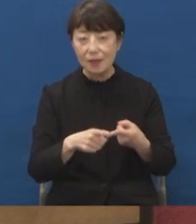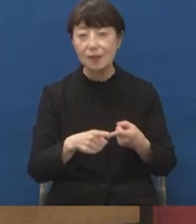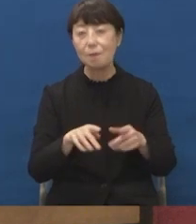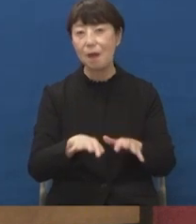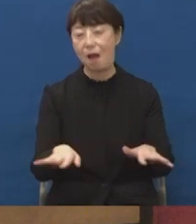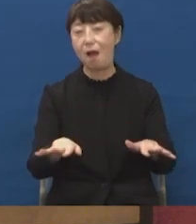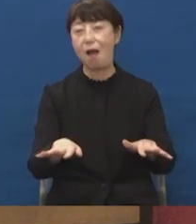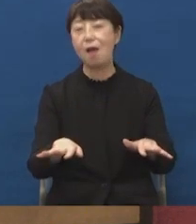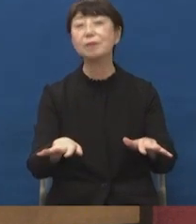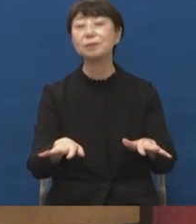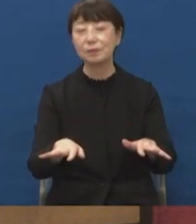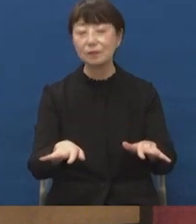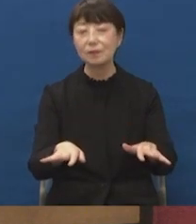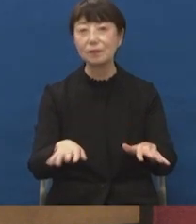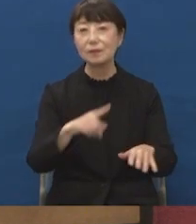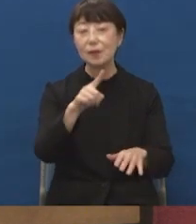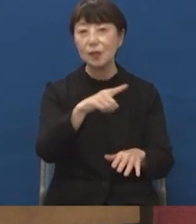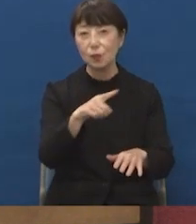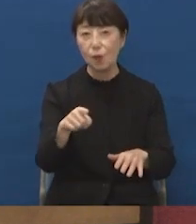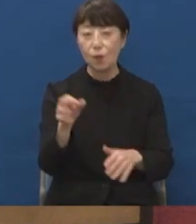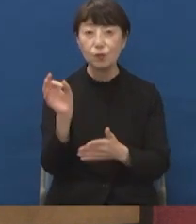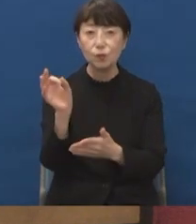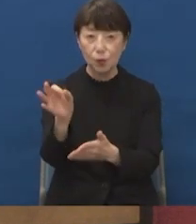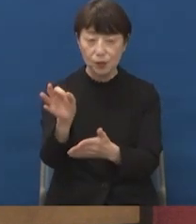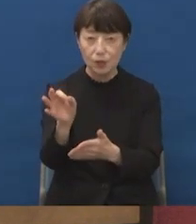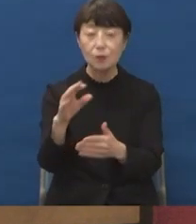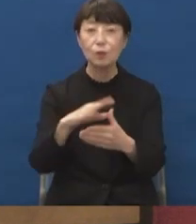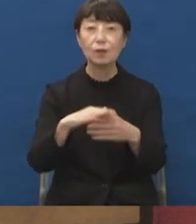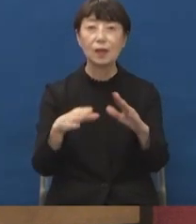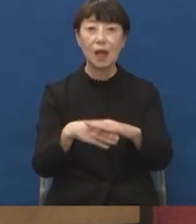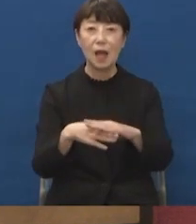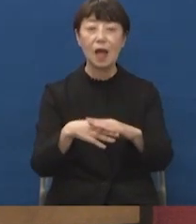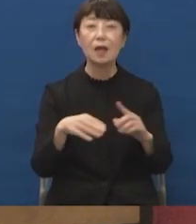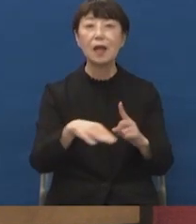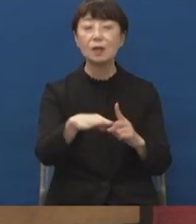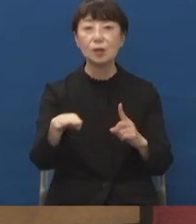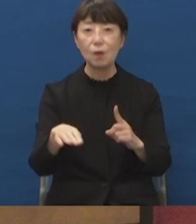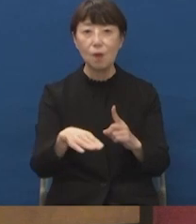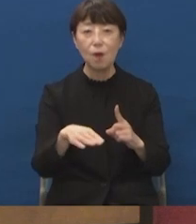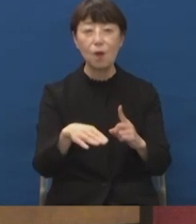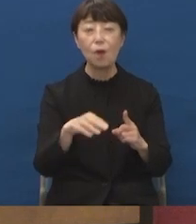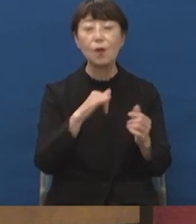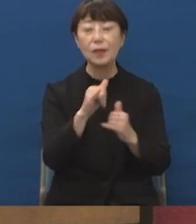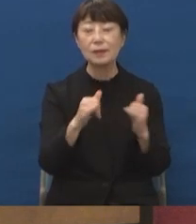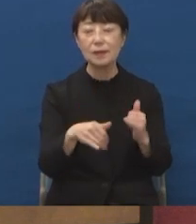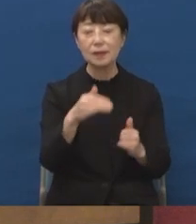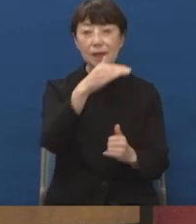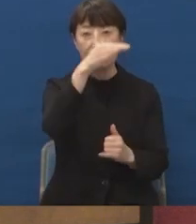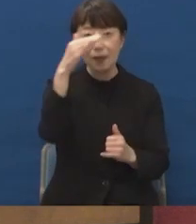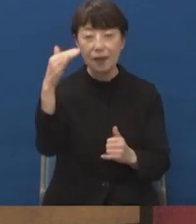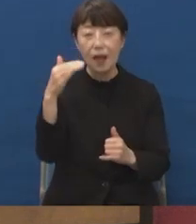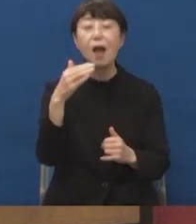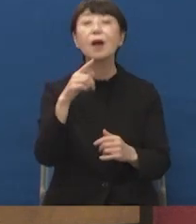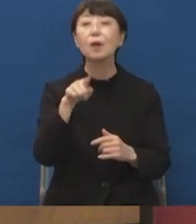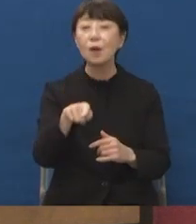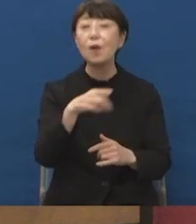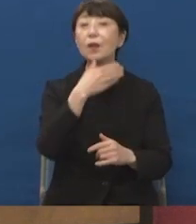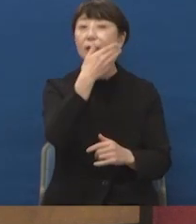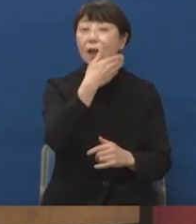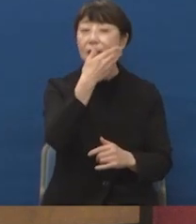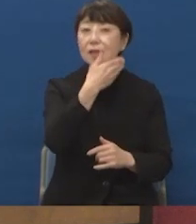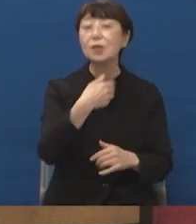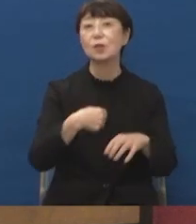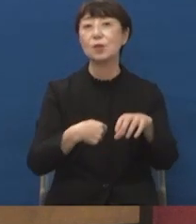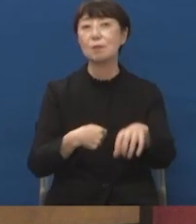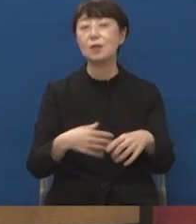や人の移動も文化や環境や歴史的な景観などを大切にするところに集まる時代になったからこ